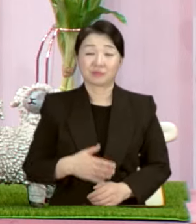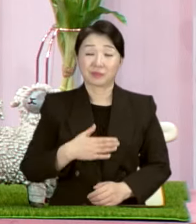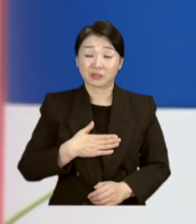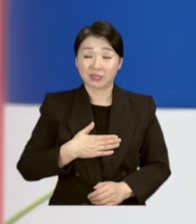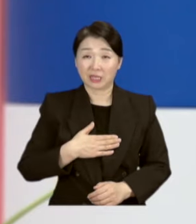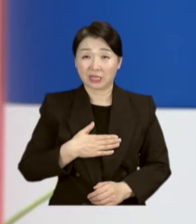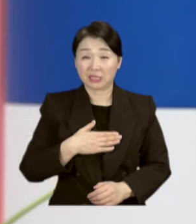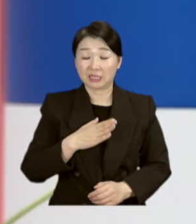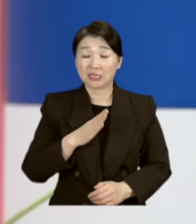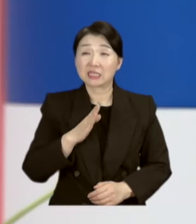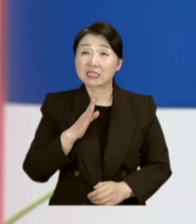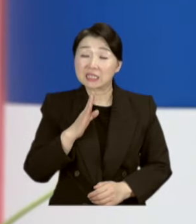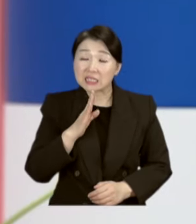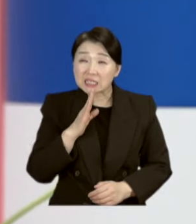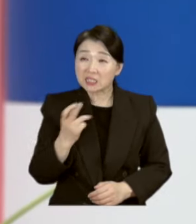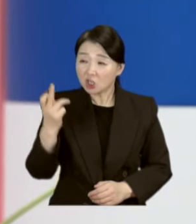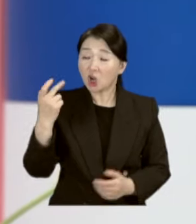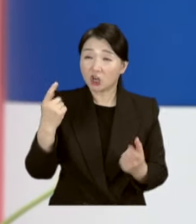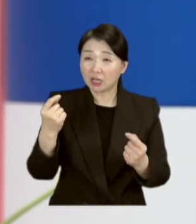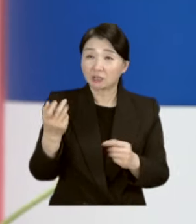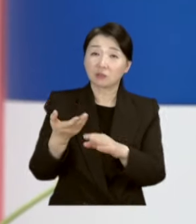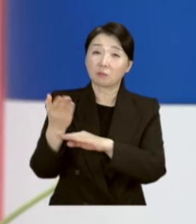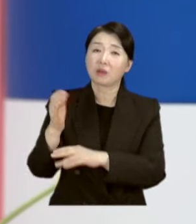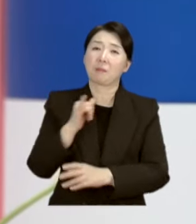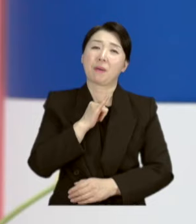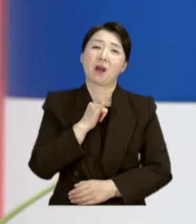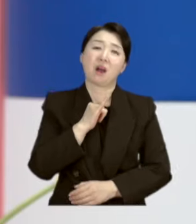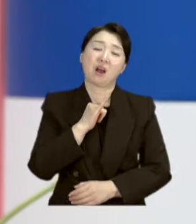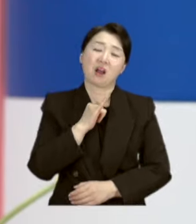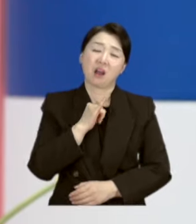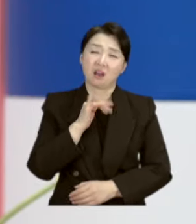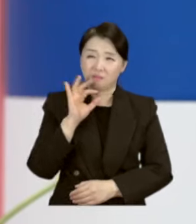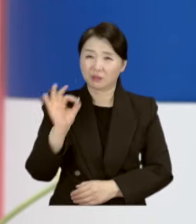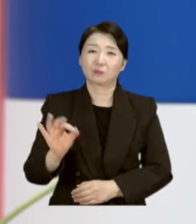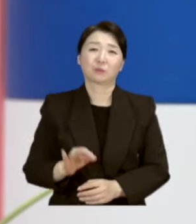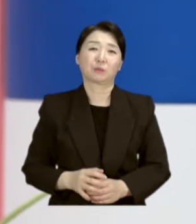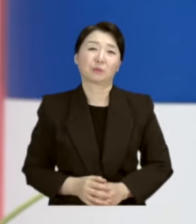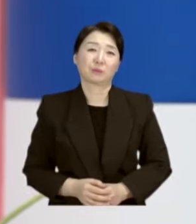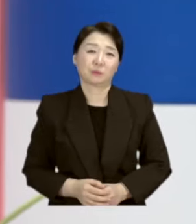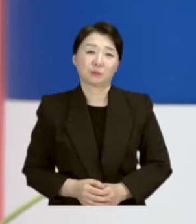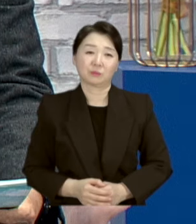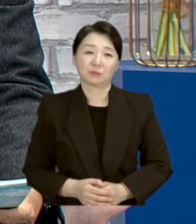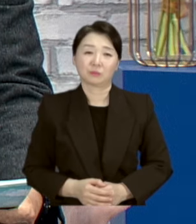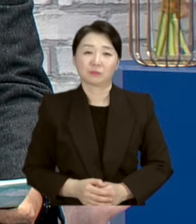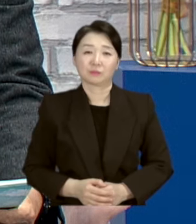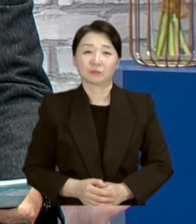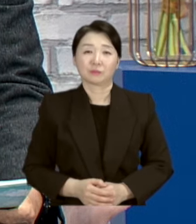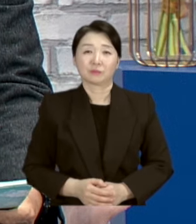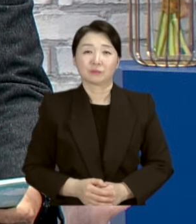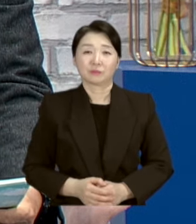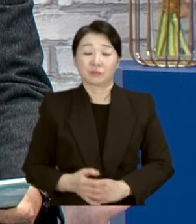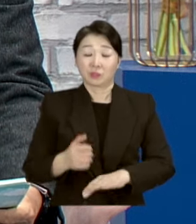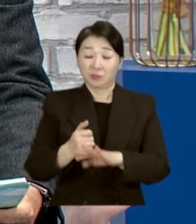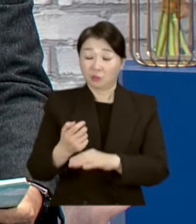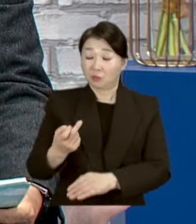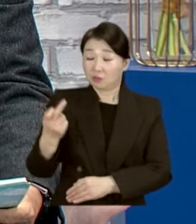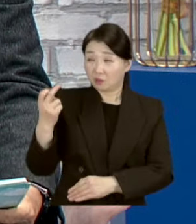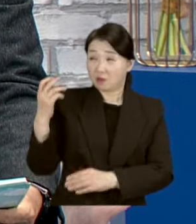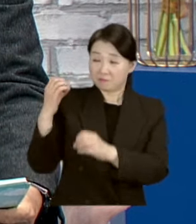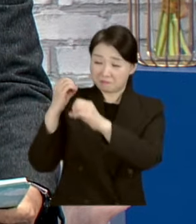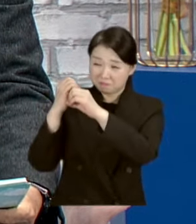제 친한 친형 같은 선배가 자살하는 아픈 일을 겪게 됐어요. 어머. 그래서 그